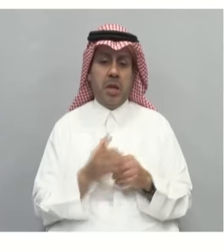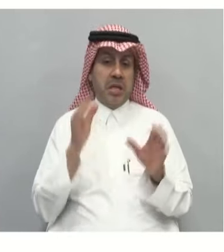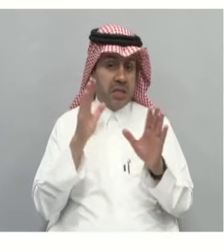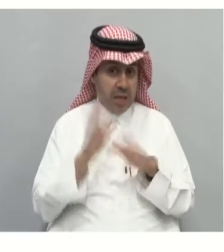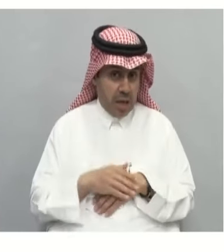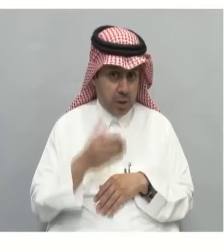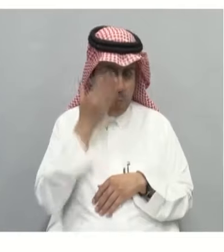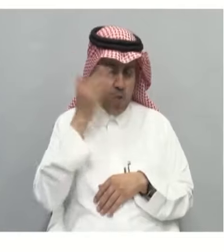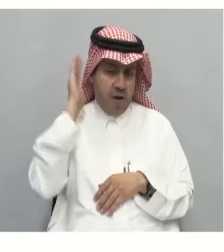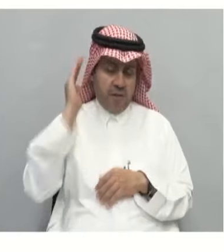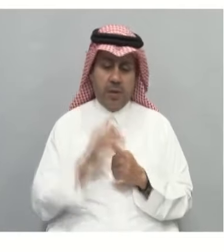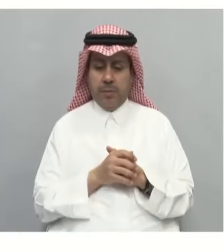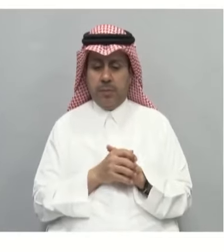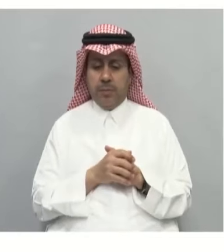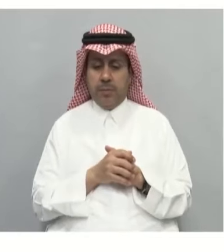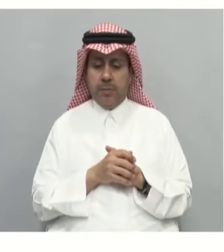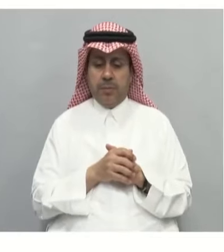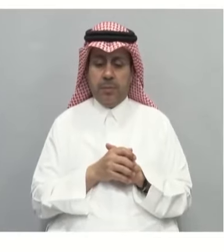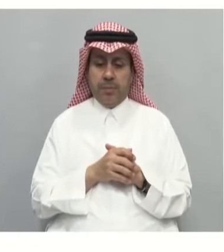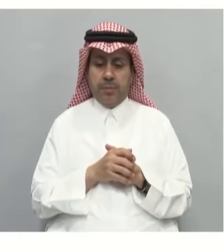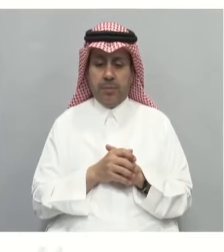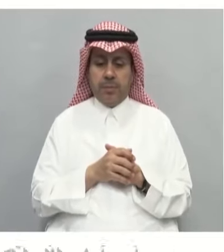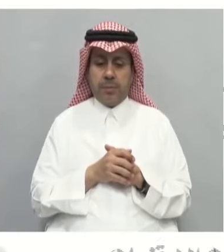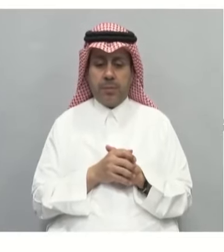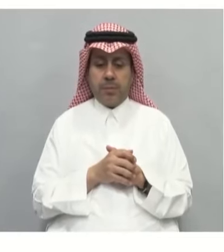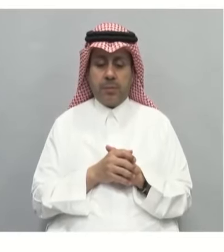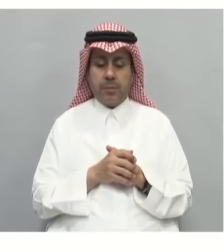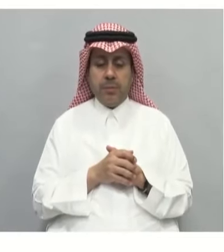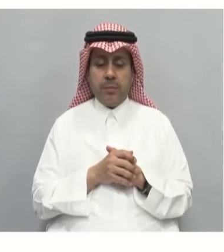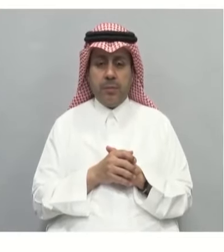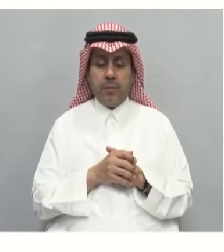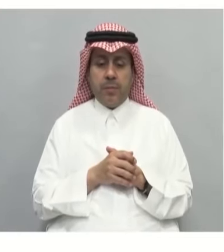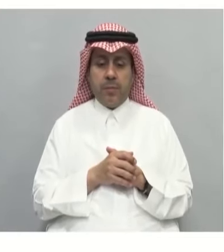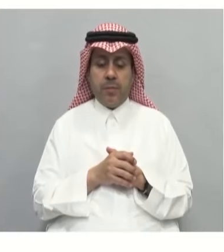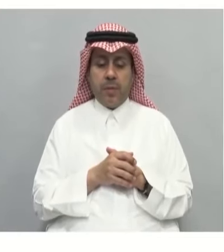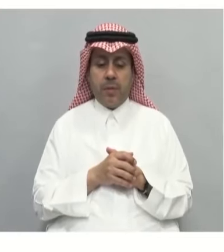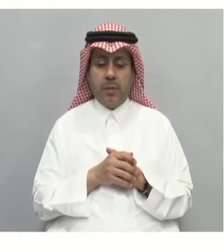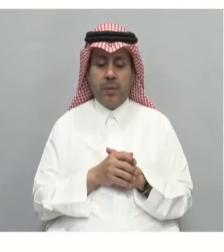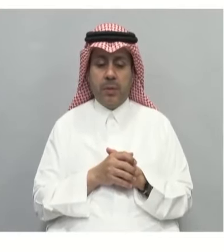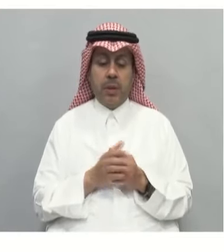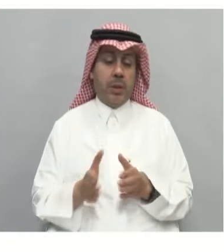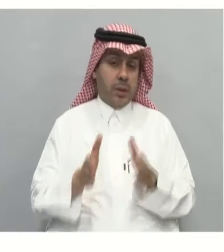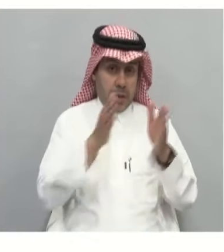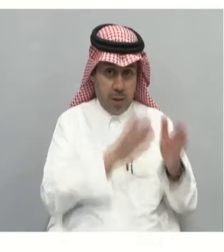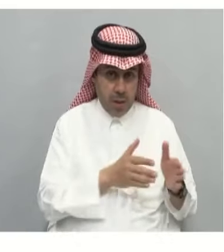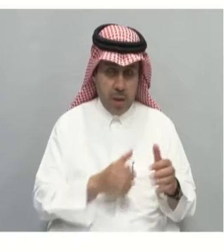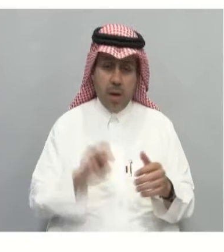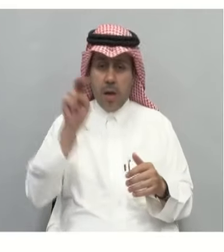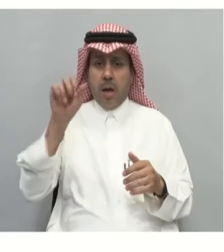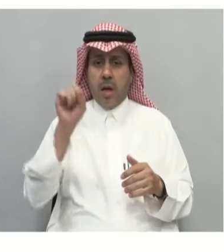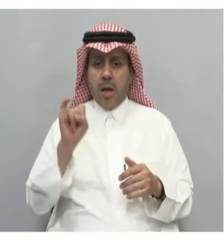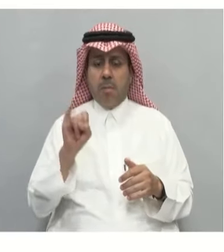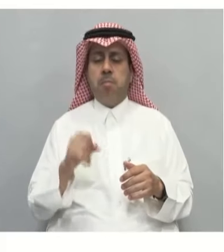قليل ناتي واياكم بعد ختام ارشادات الحديث اخي الطالب اختي الطالبه الى قيم